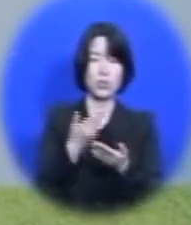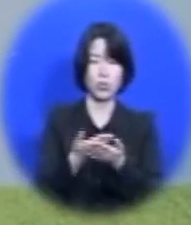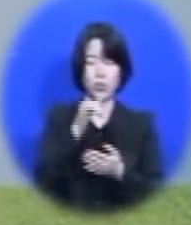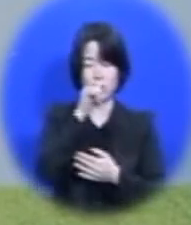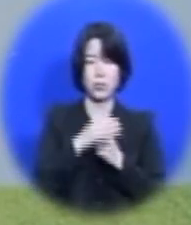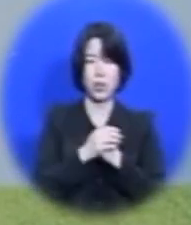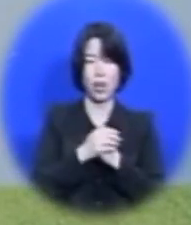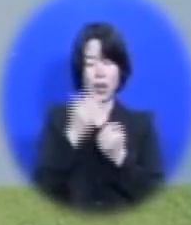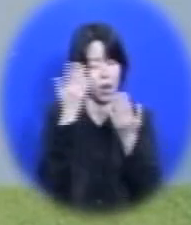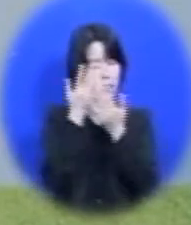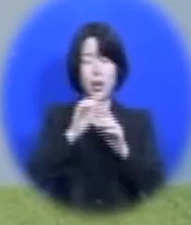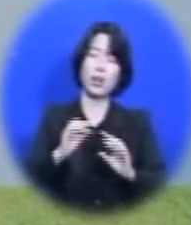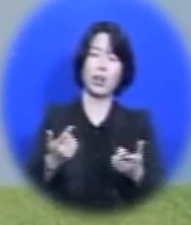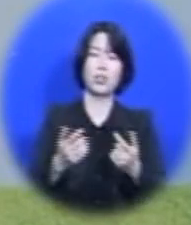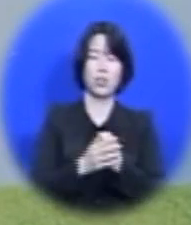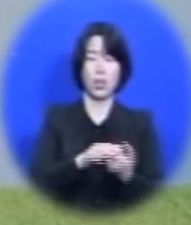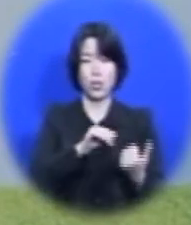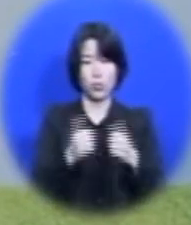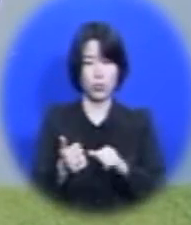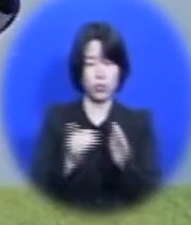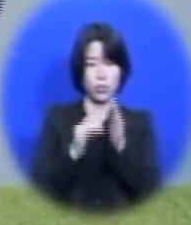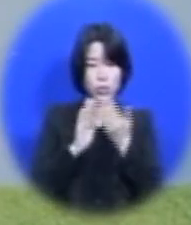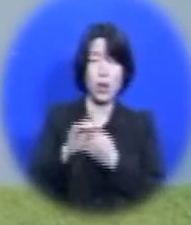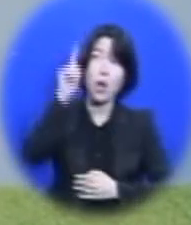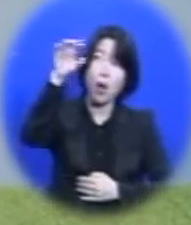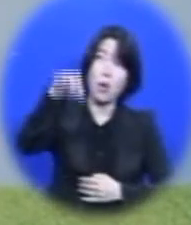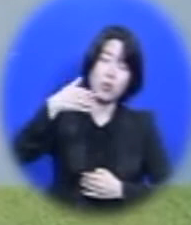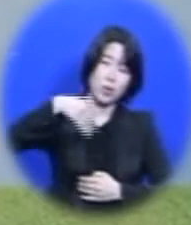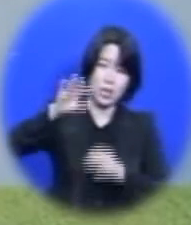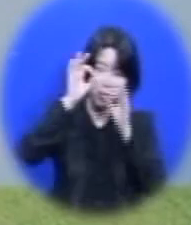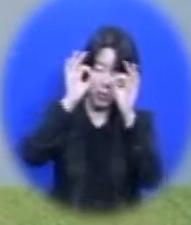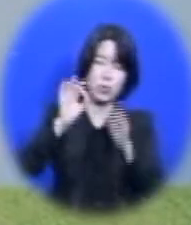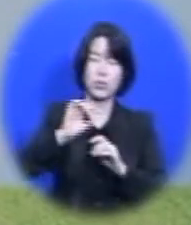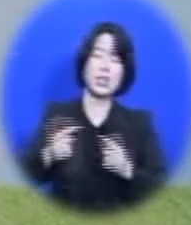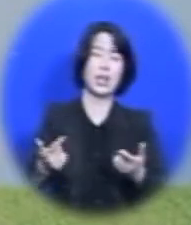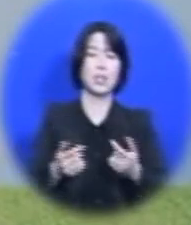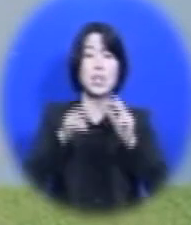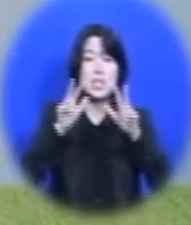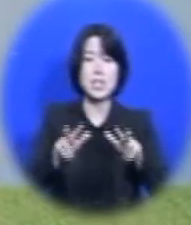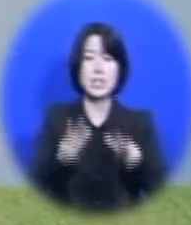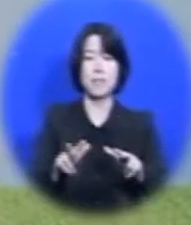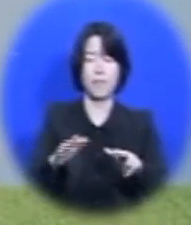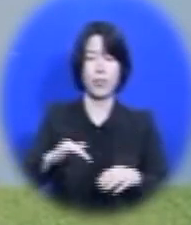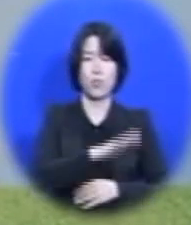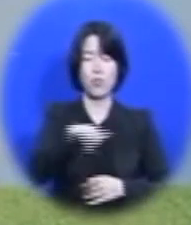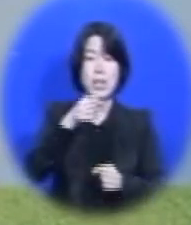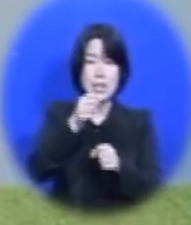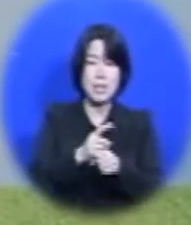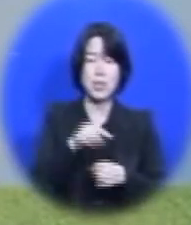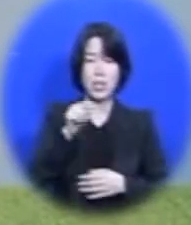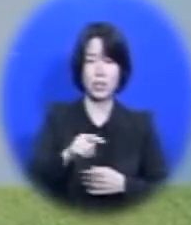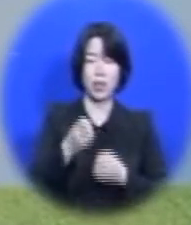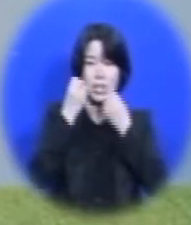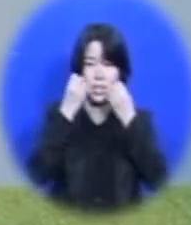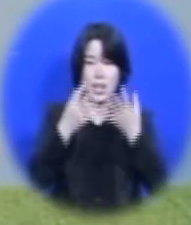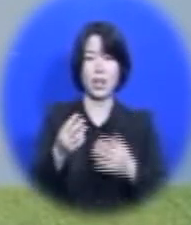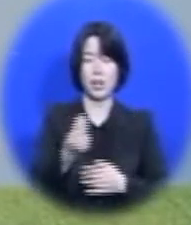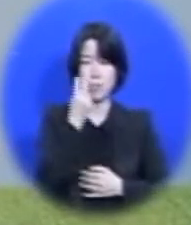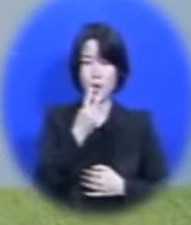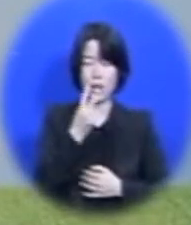것이 아닙니다. 죽고 난 다음에 천국 가서나 볼 수 있는 게 아닙니다. 지금 우리는 이미 그 새